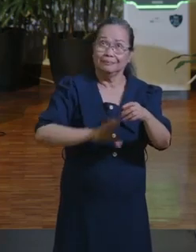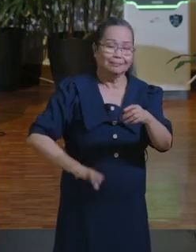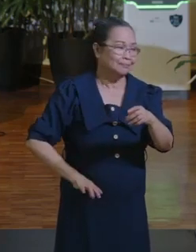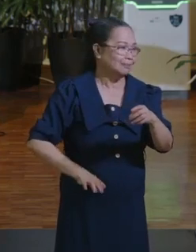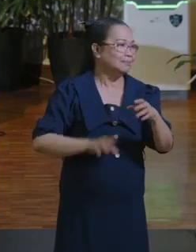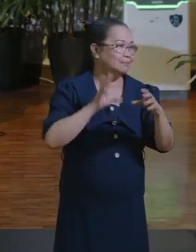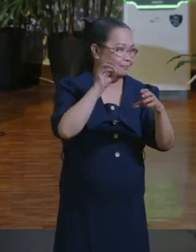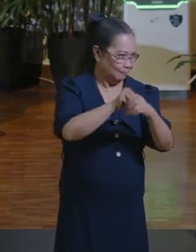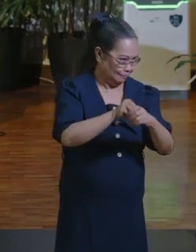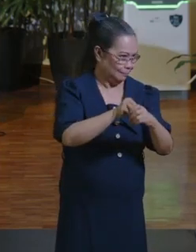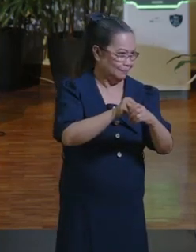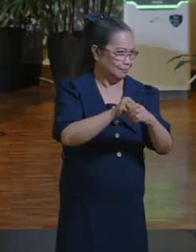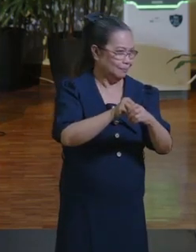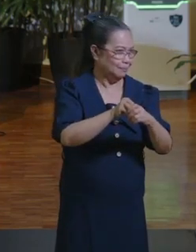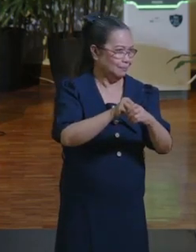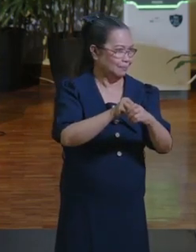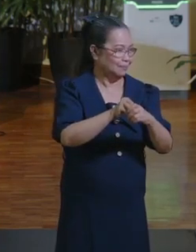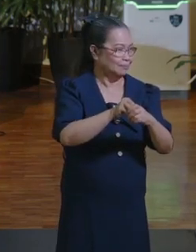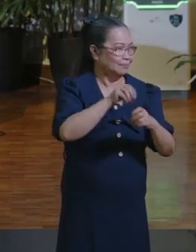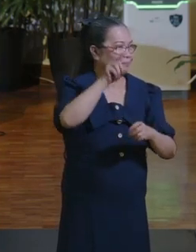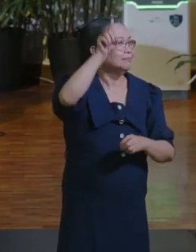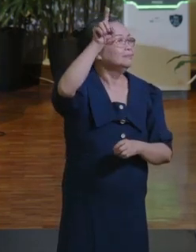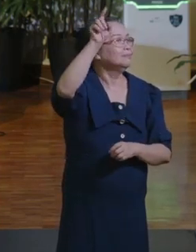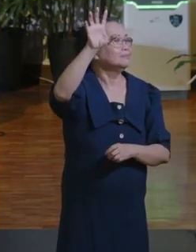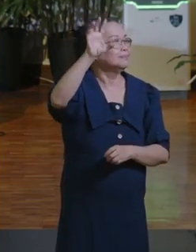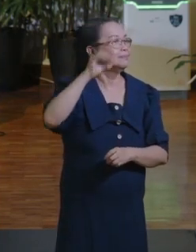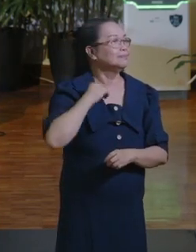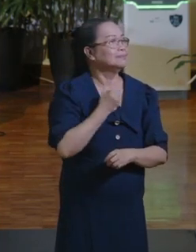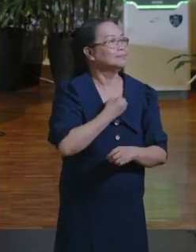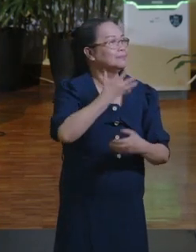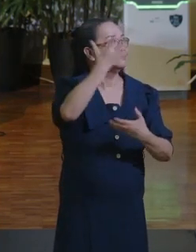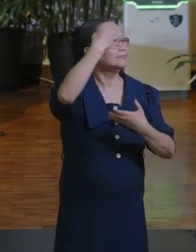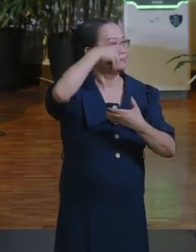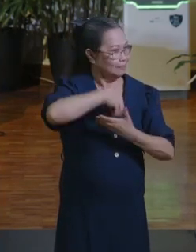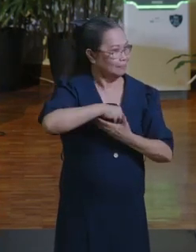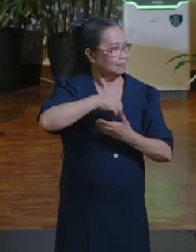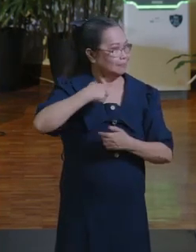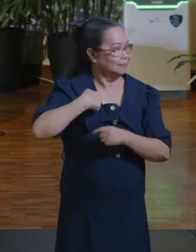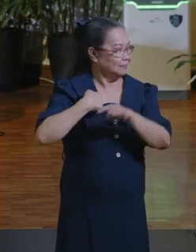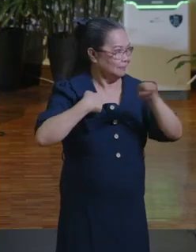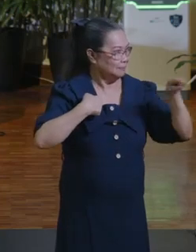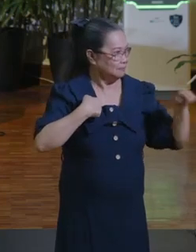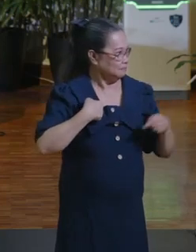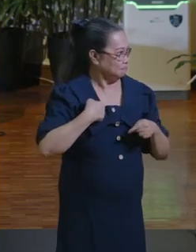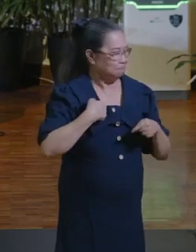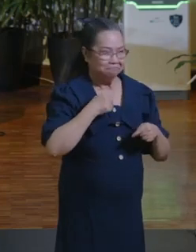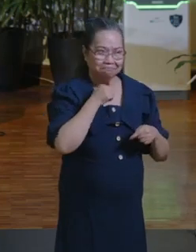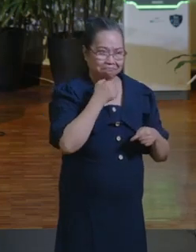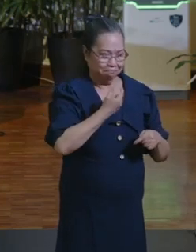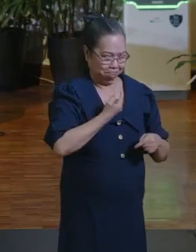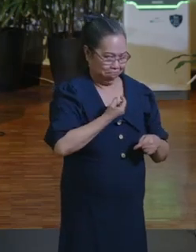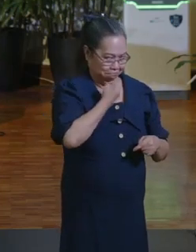kay Kristo Jesus, and He is in us. Siya ay nasa atin.